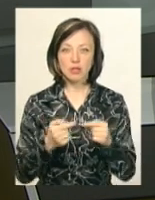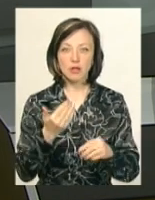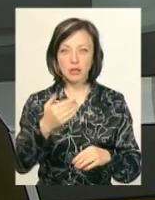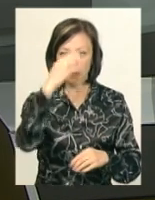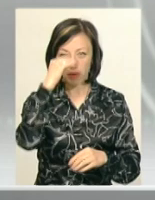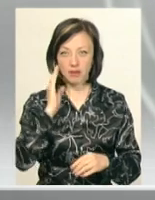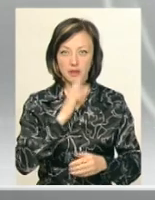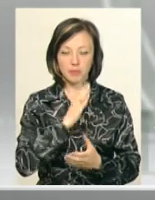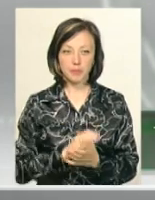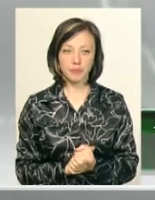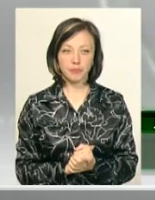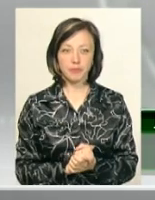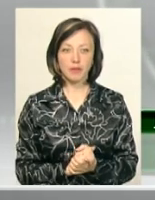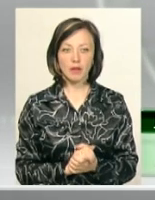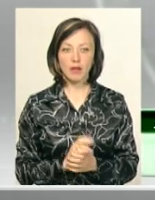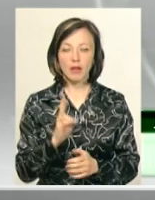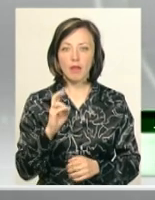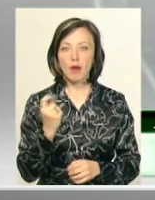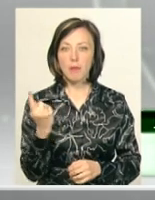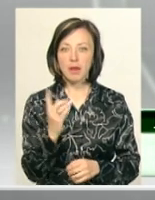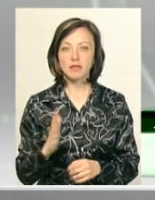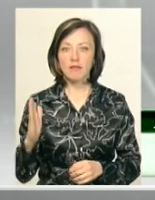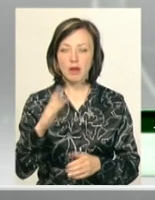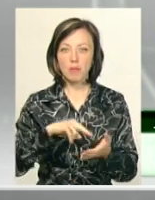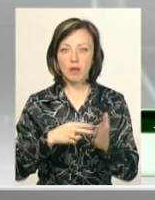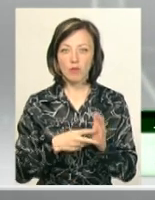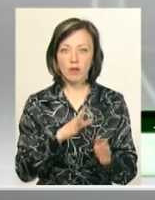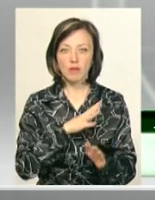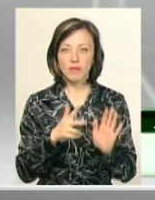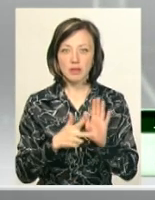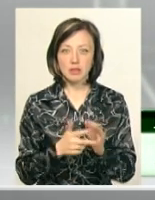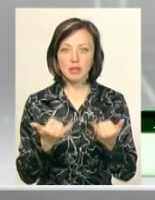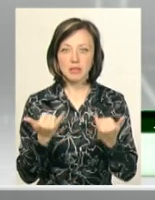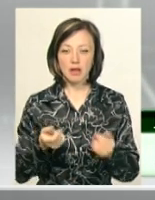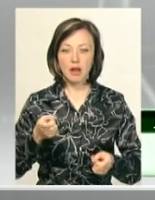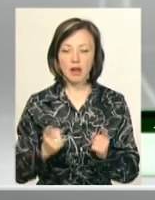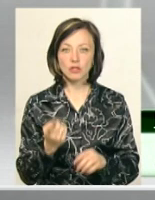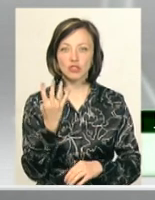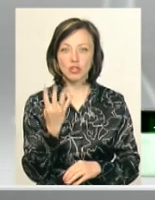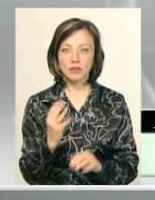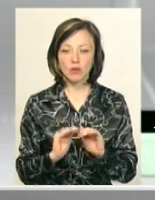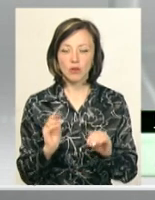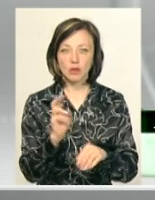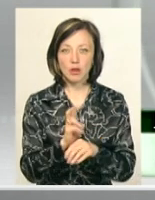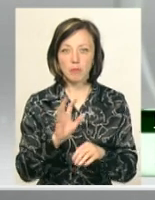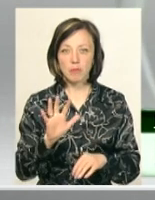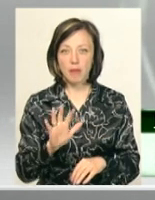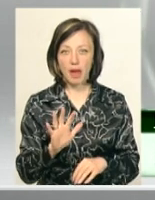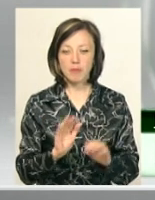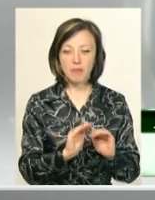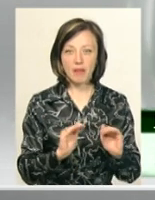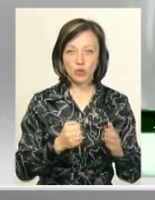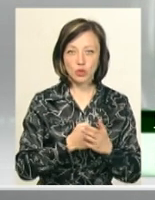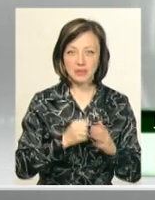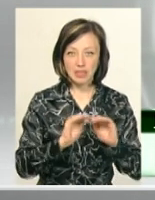батьки. На 1 вересня ніби планувалось 8, а зараз реально ходило 4 дошкільнят. 5 учнів і 4 дошкільнят.